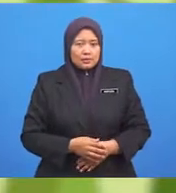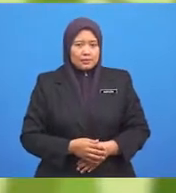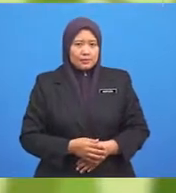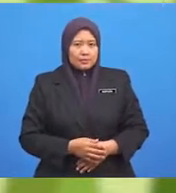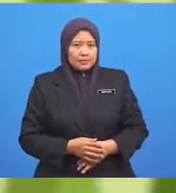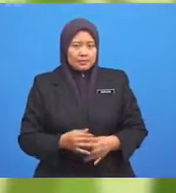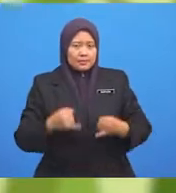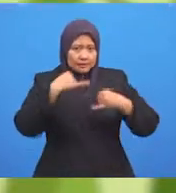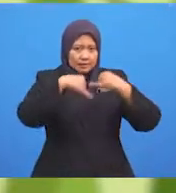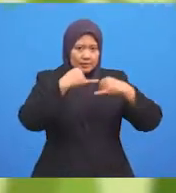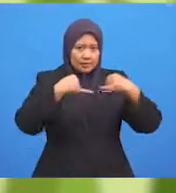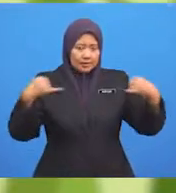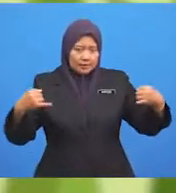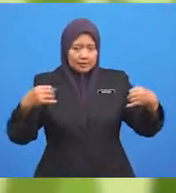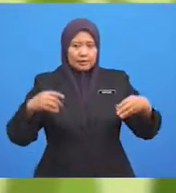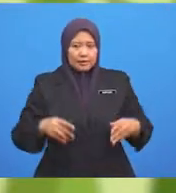ikat binanya.